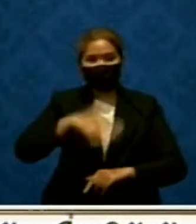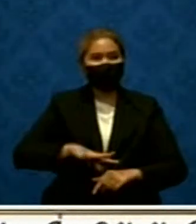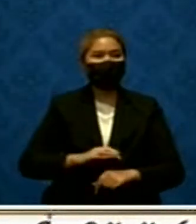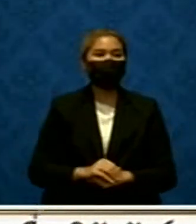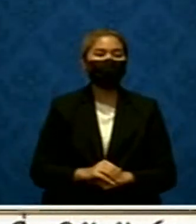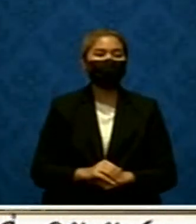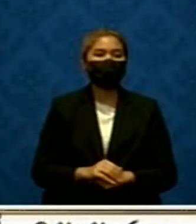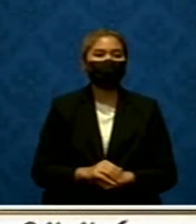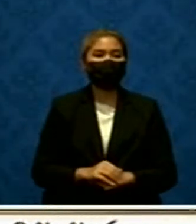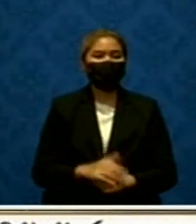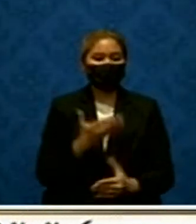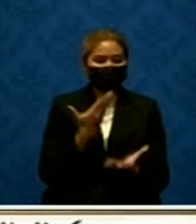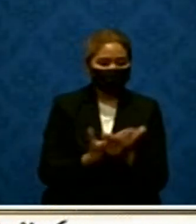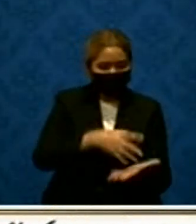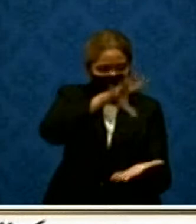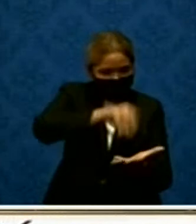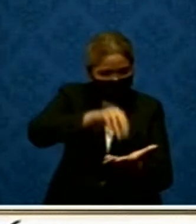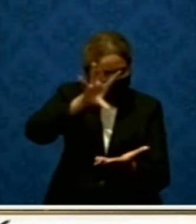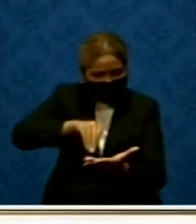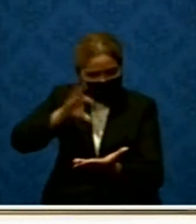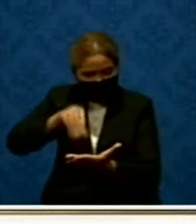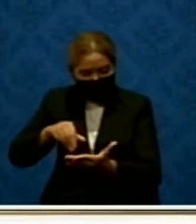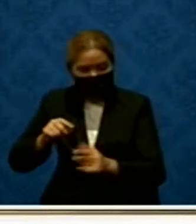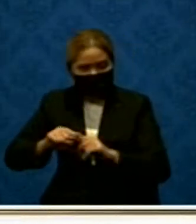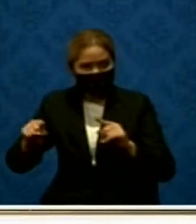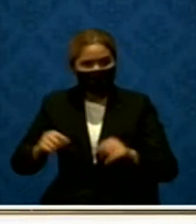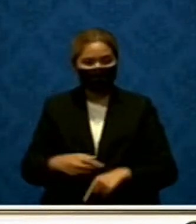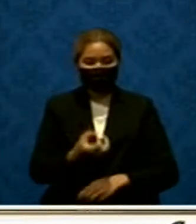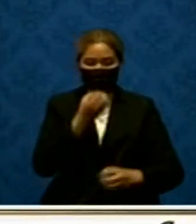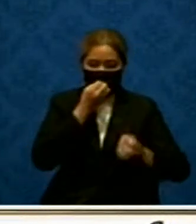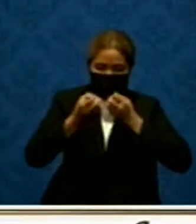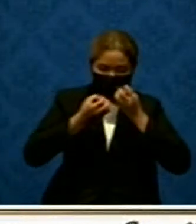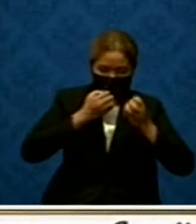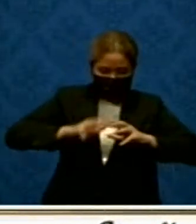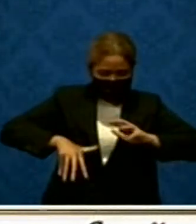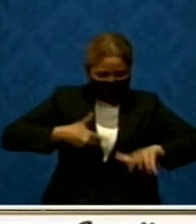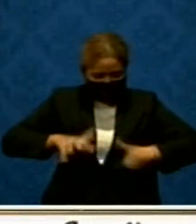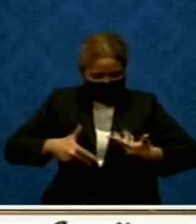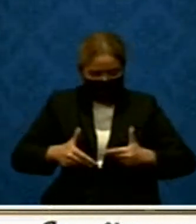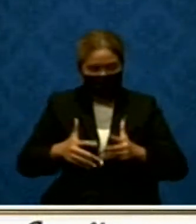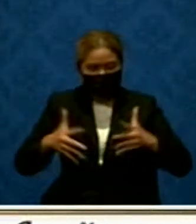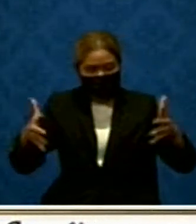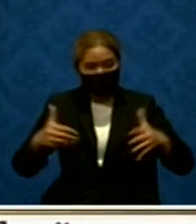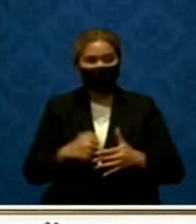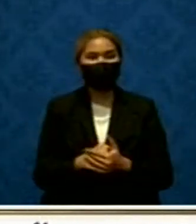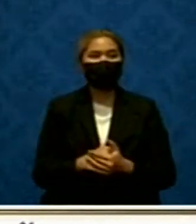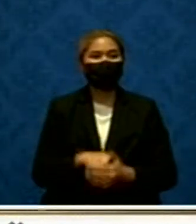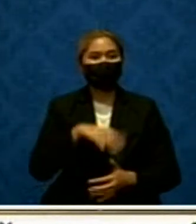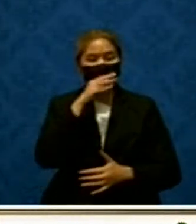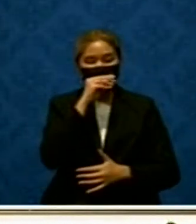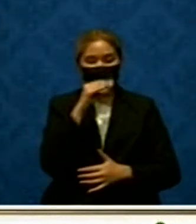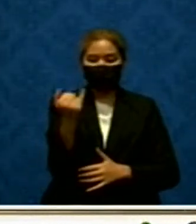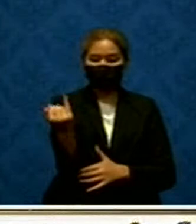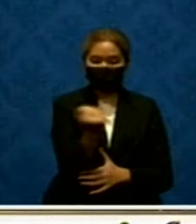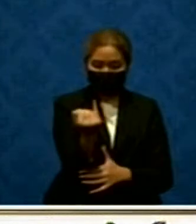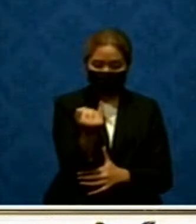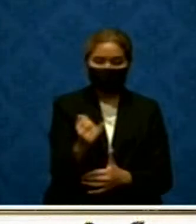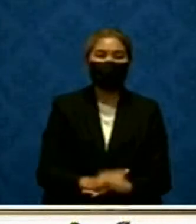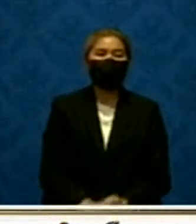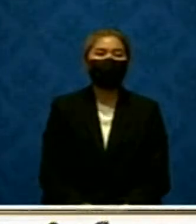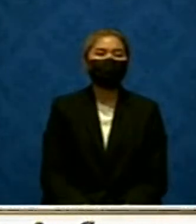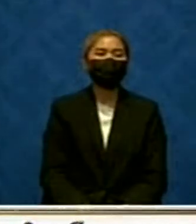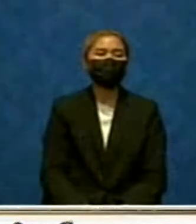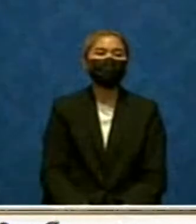สวาปามงาบงบแล้วก็ปากดีทานมกรครับ